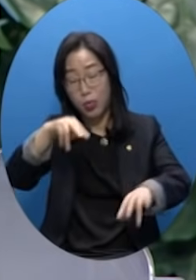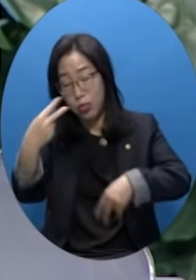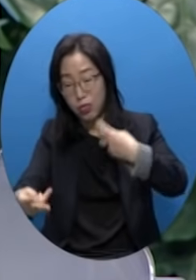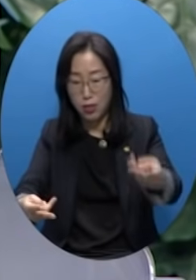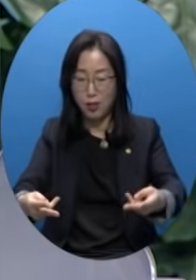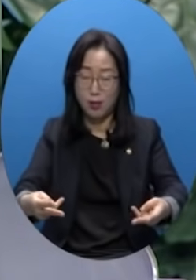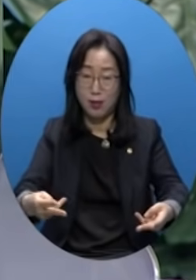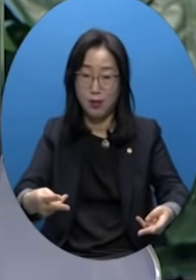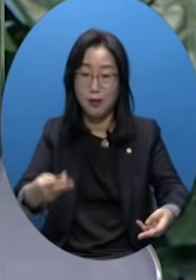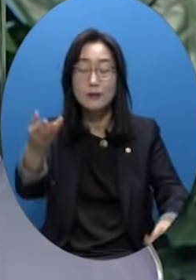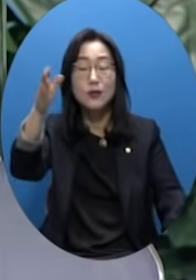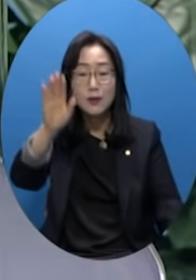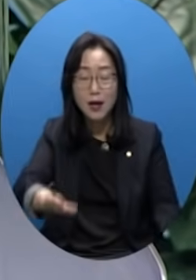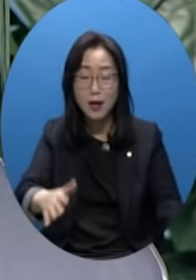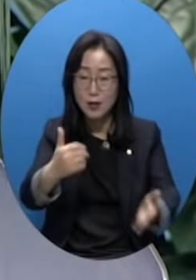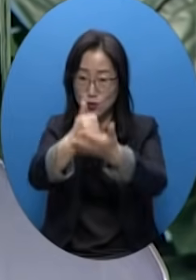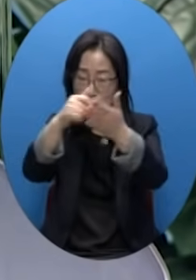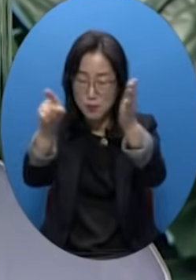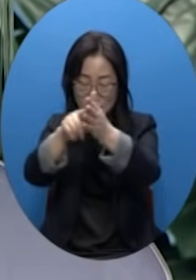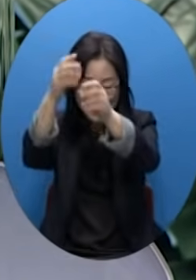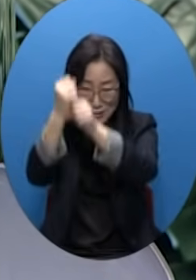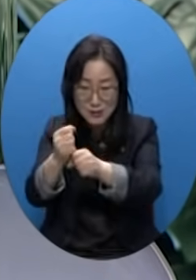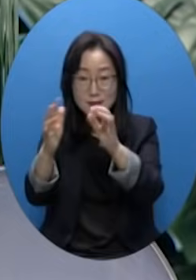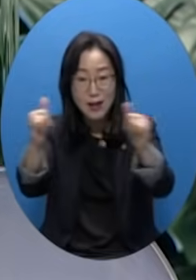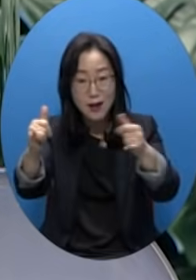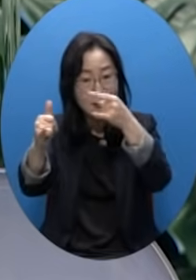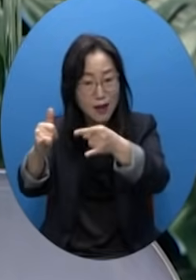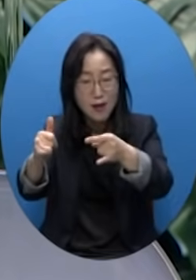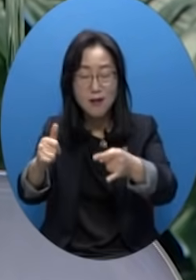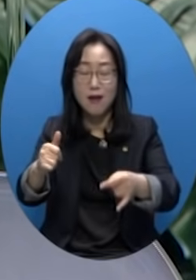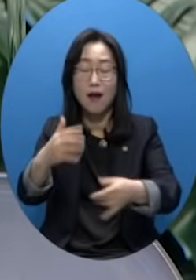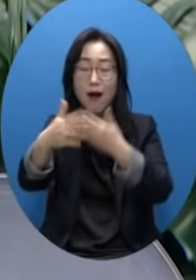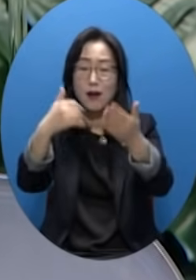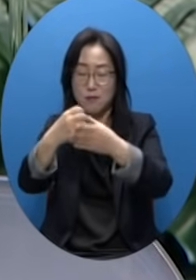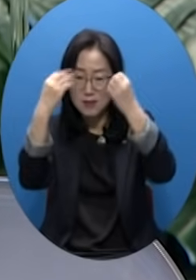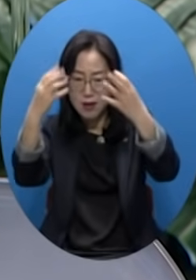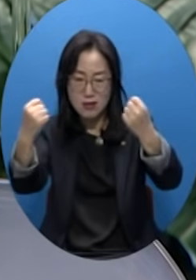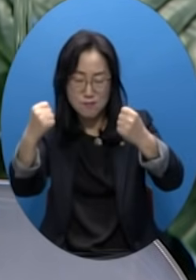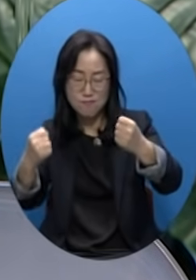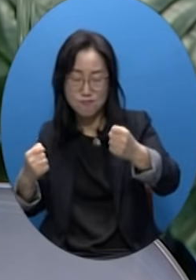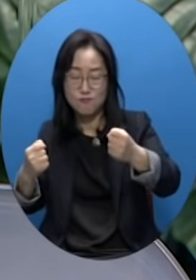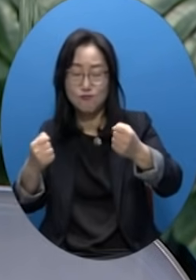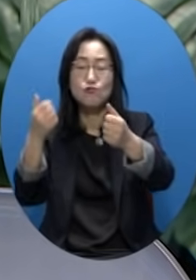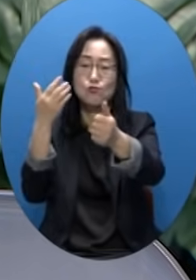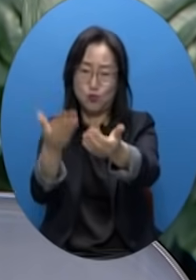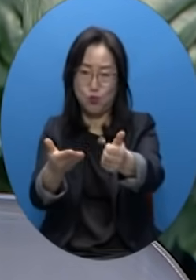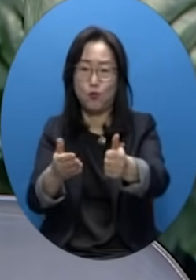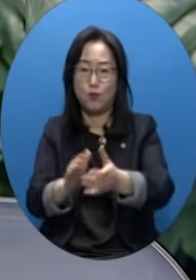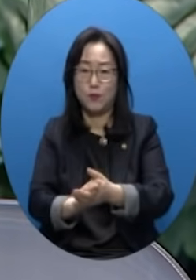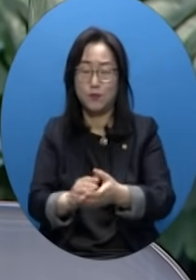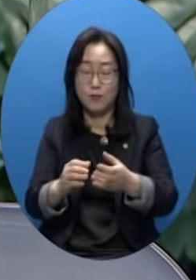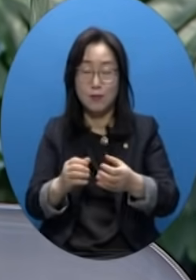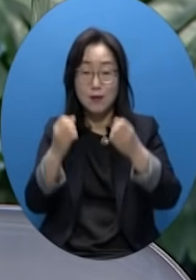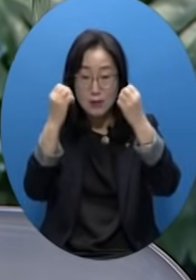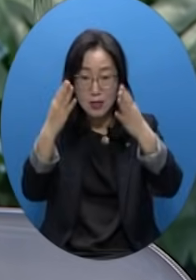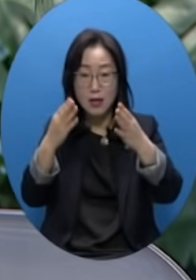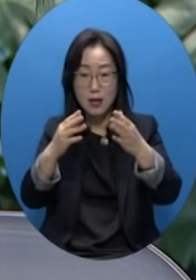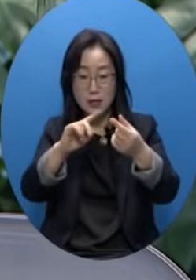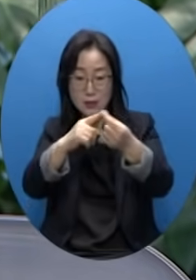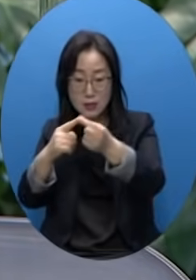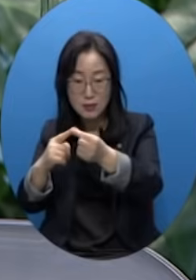있습니다 그러나 짐을 믿고 우주 않은 자에게는 취미 샘을 아랍계 쉴 것입니다 3 버럭 성경은 이렇게